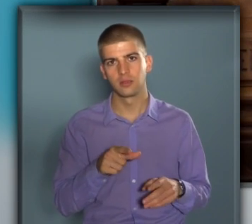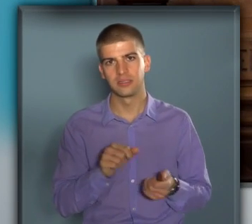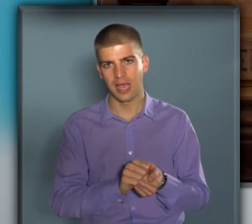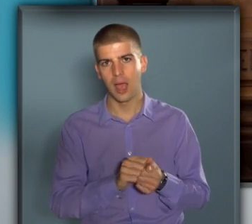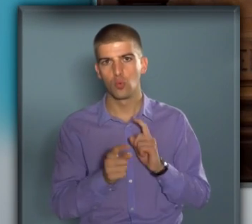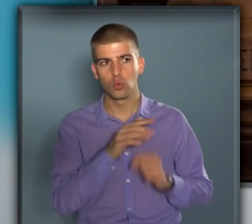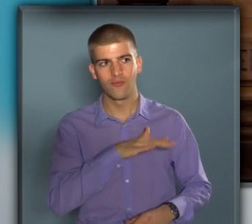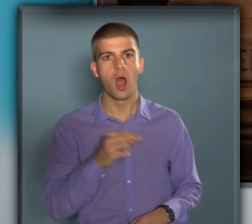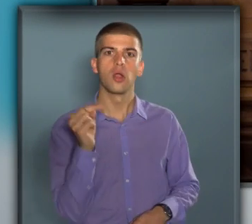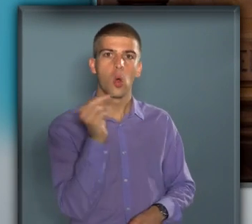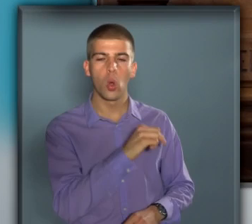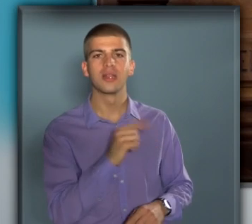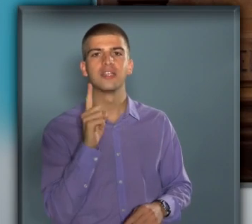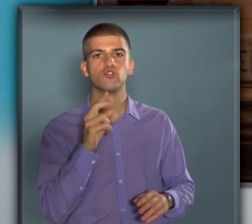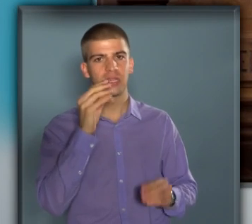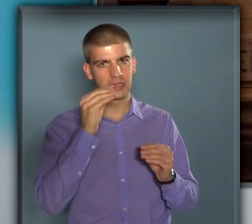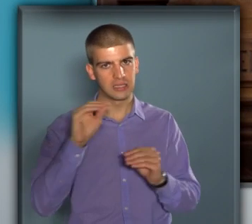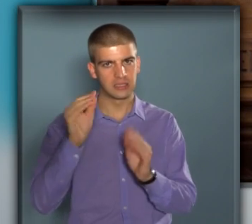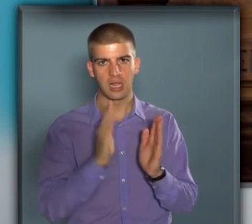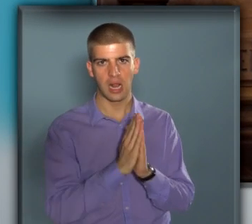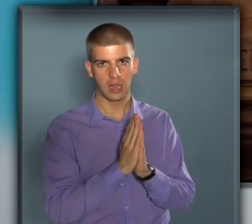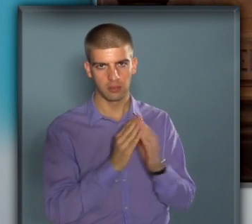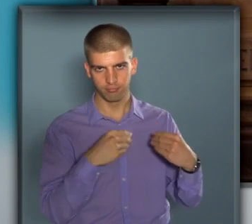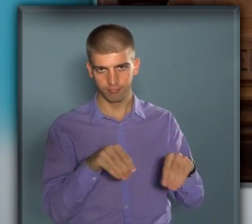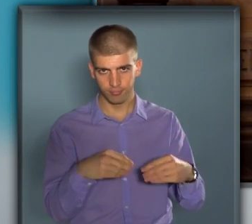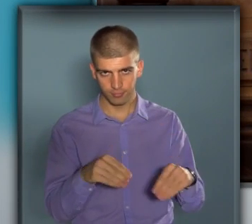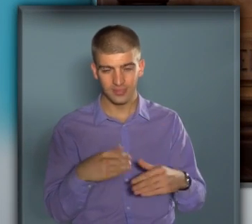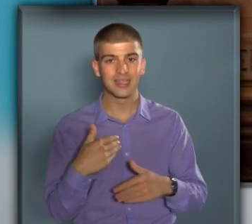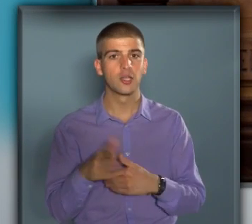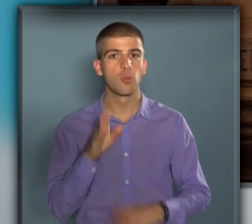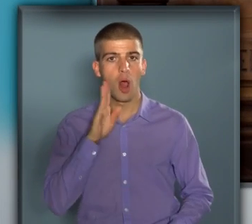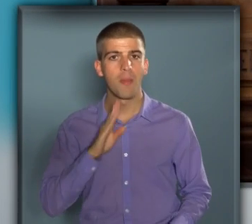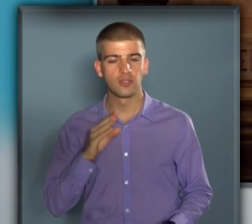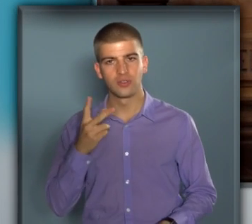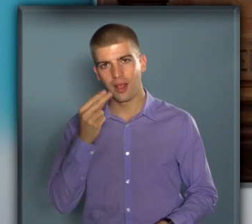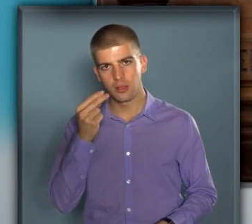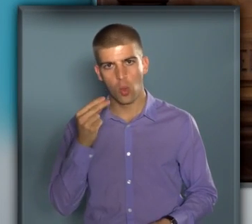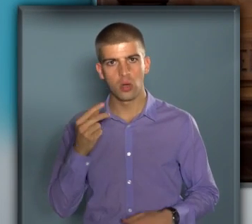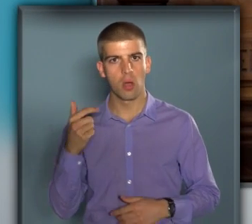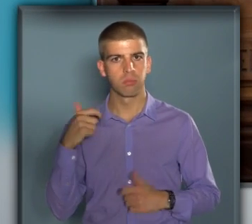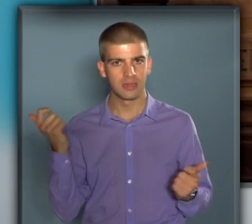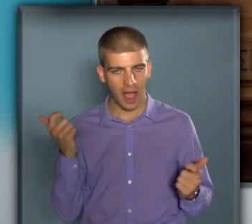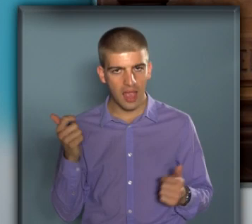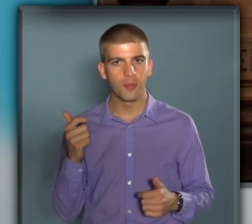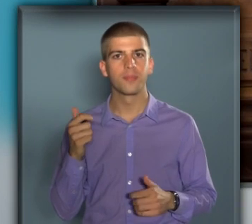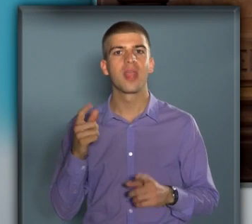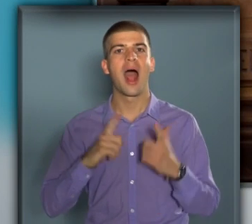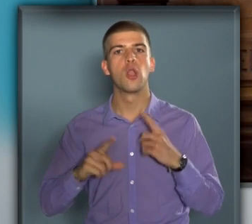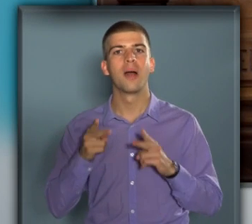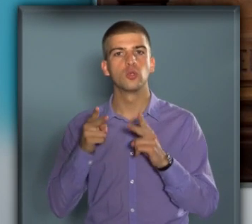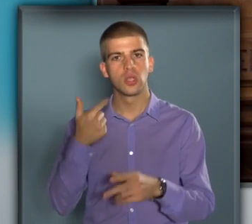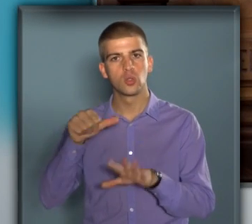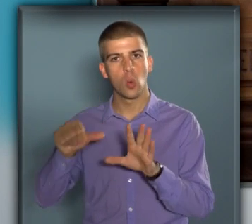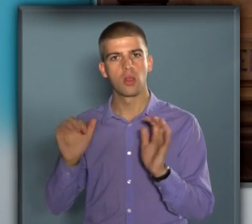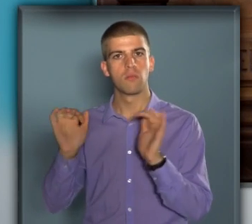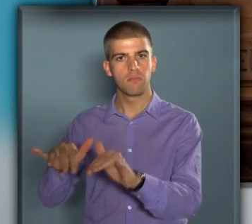udvarát, hogy istentiszteletet tarthassanak. Később Almási Balog Albér rendőrkapitány házában, az Állomás utca 26-ban gyűltek